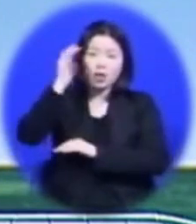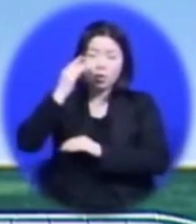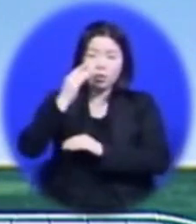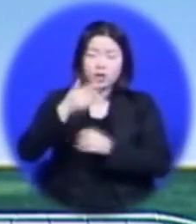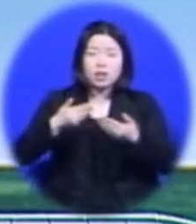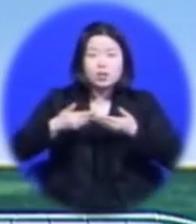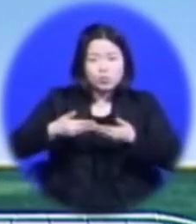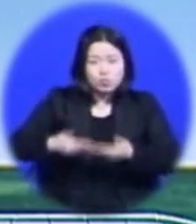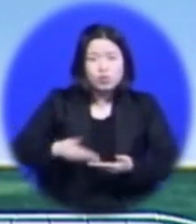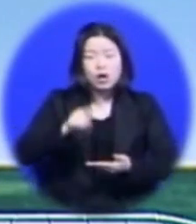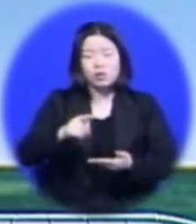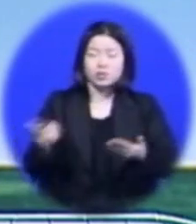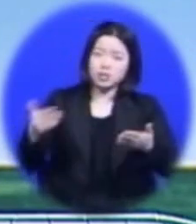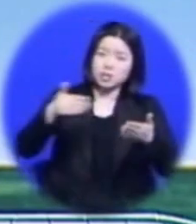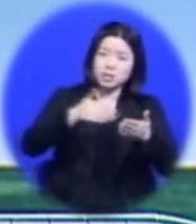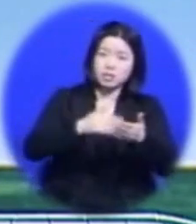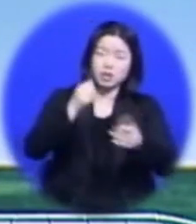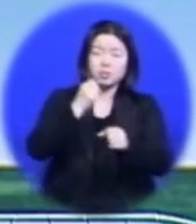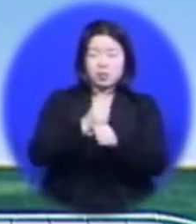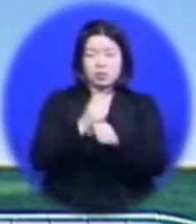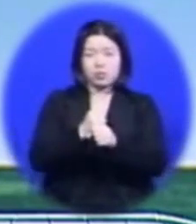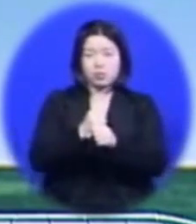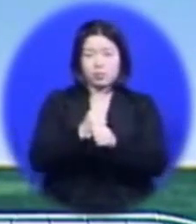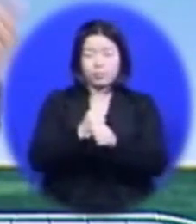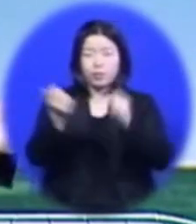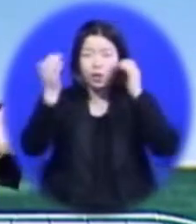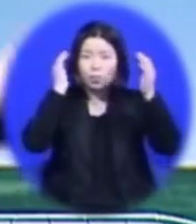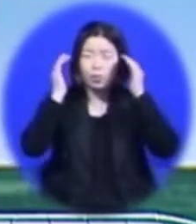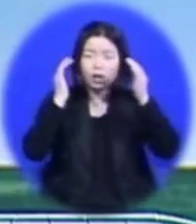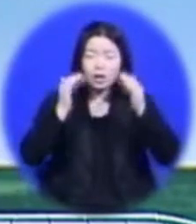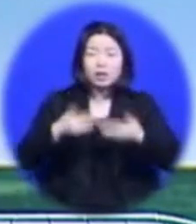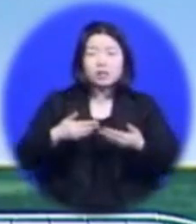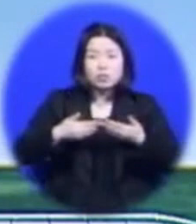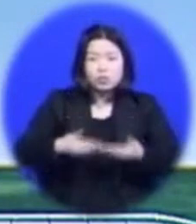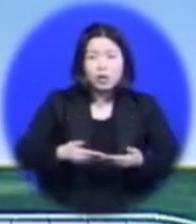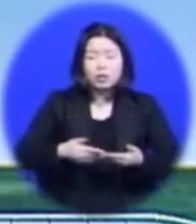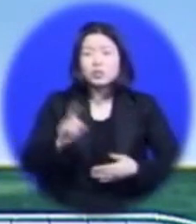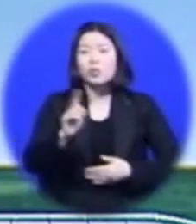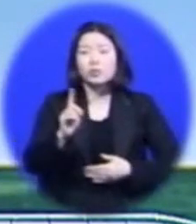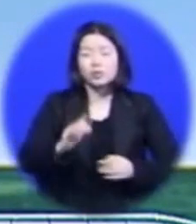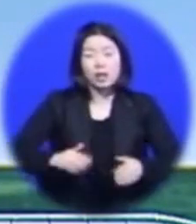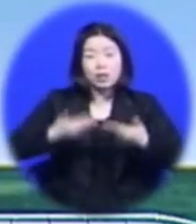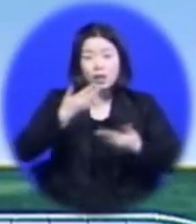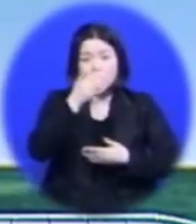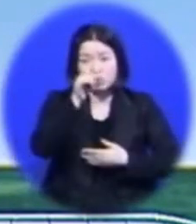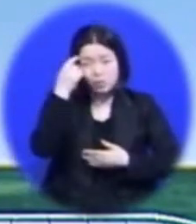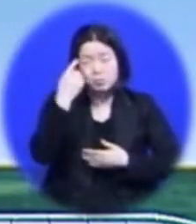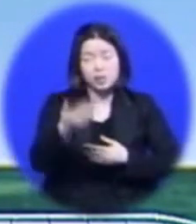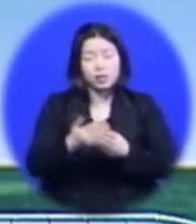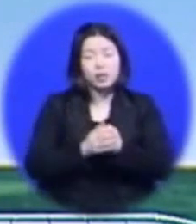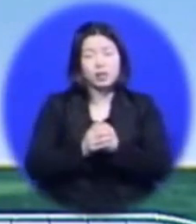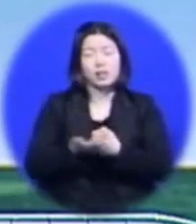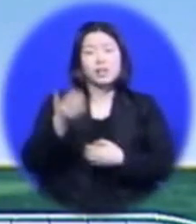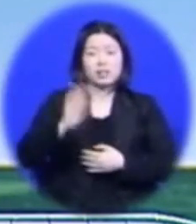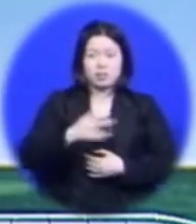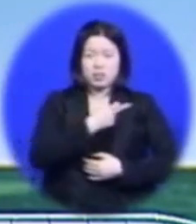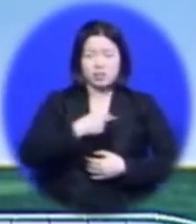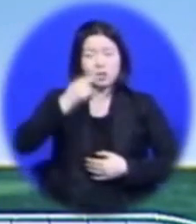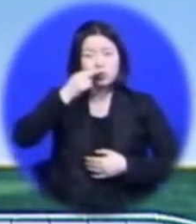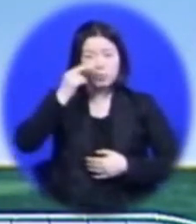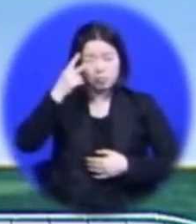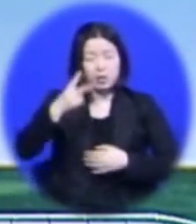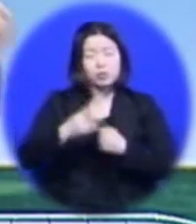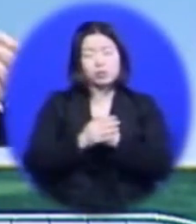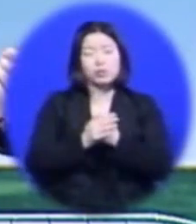이루게 함이니. 여러분 환난이 중한 거지 어떻게 경한 겁니까? 근데 사도 바울은